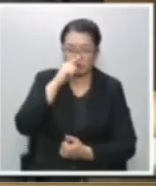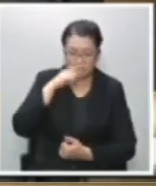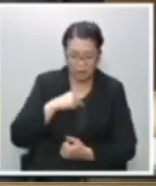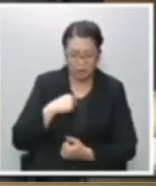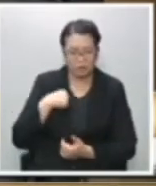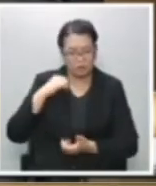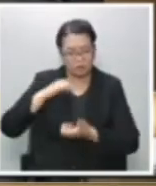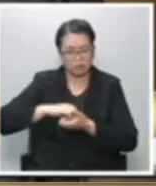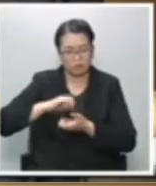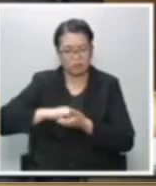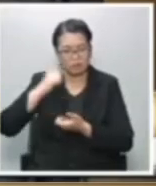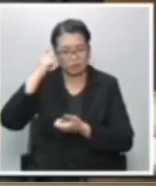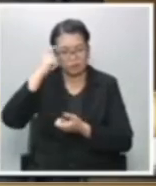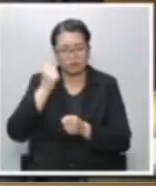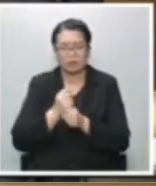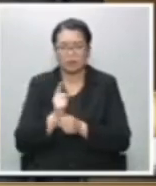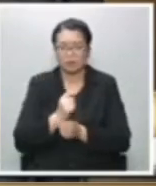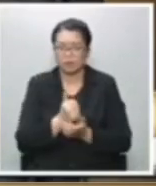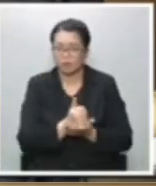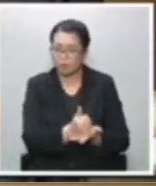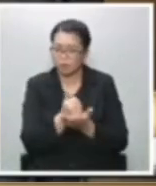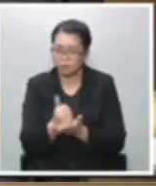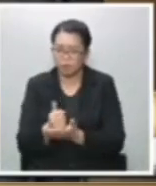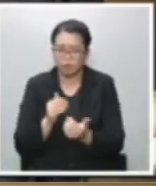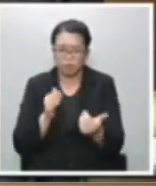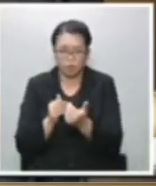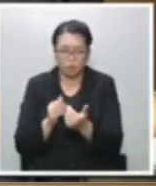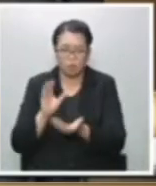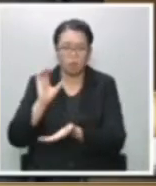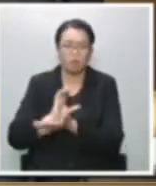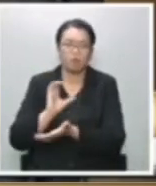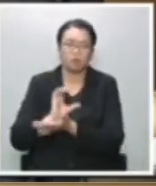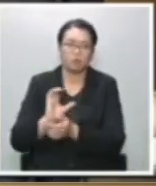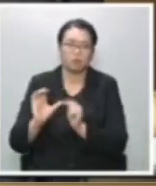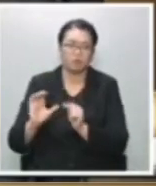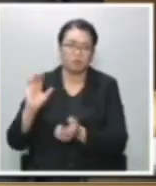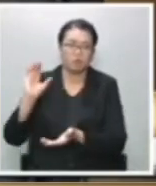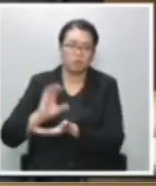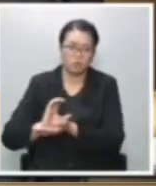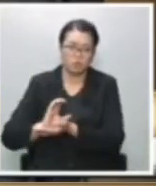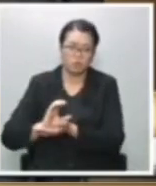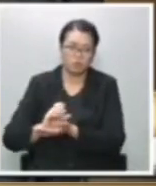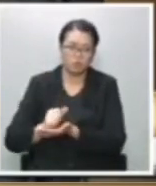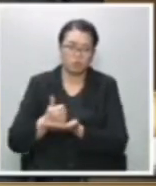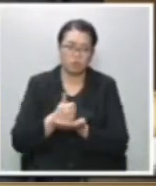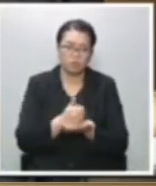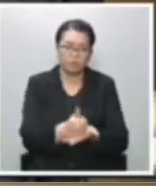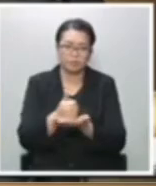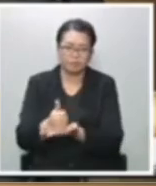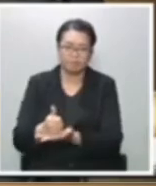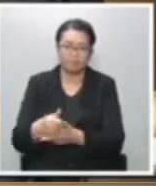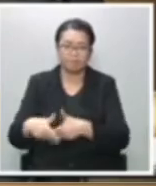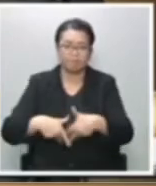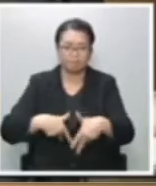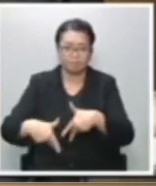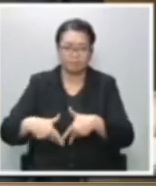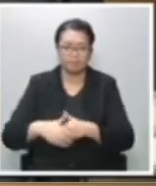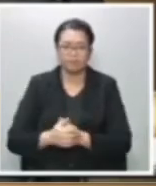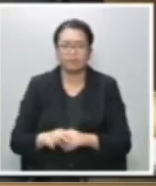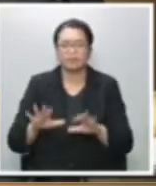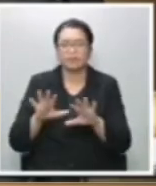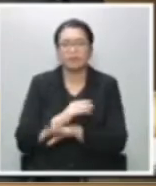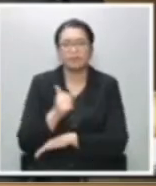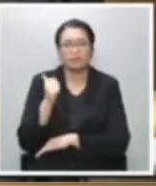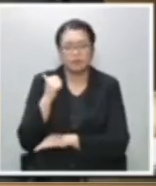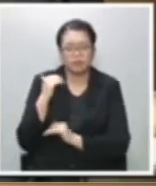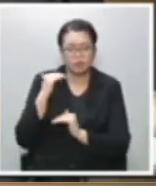การช่วยเหลือโดยใช้กองทุนผมใช้เหรียญว่างั้นง่ายๆนะครับก็เป็นคล้ายๆเดิมมีการก